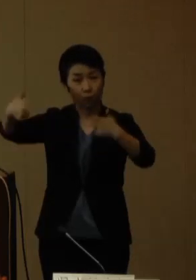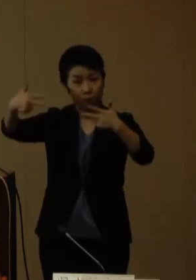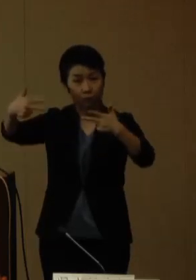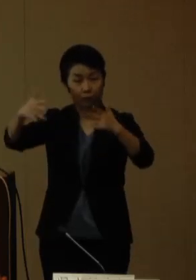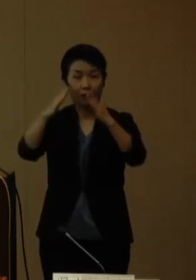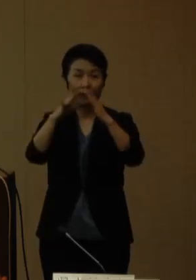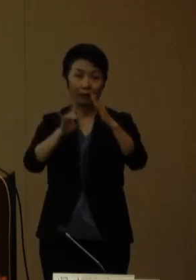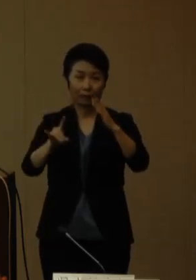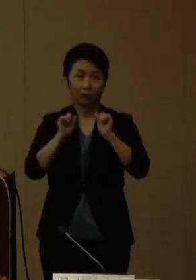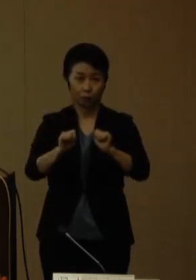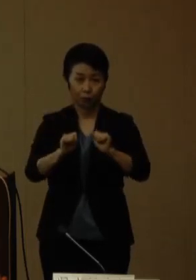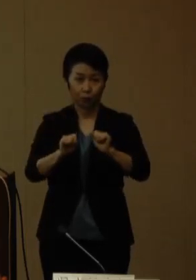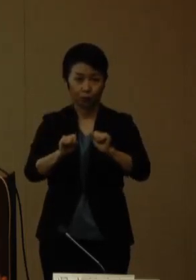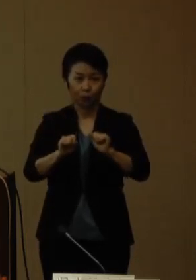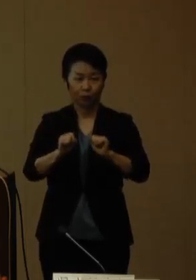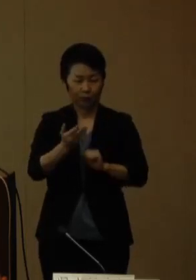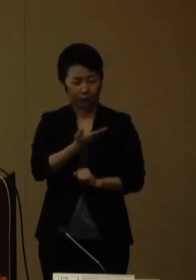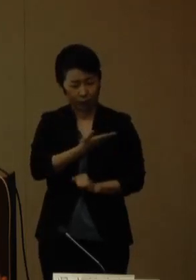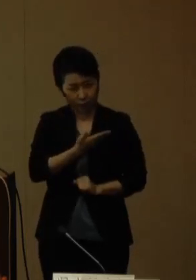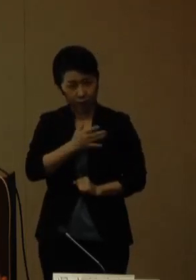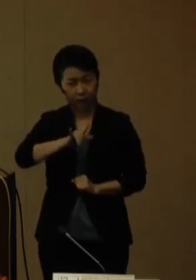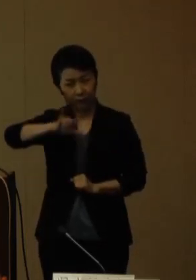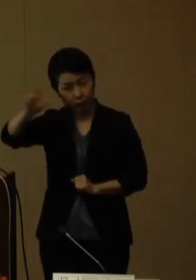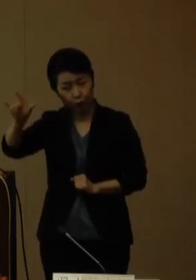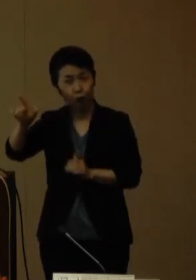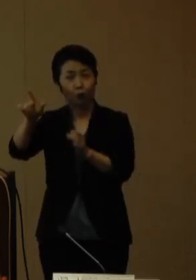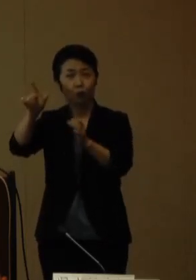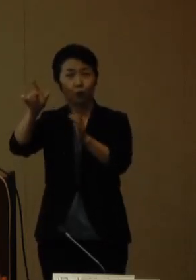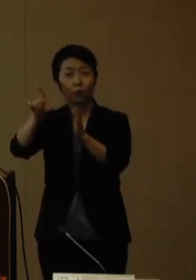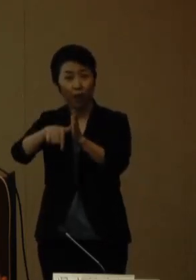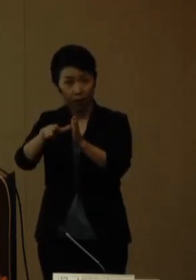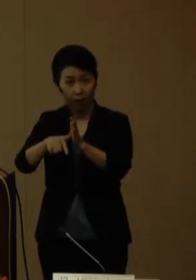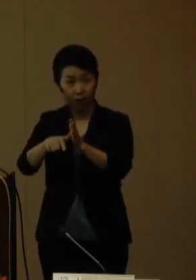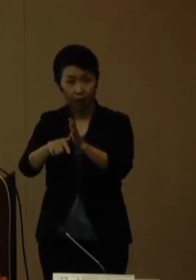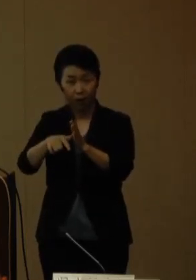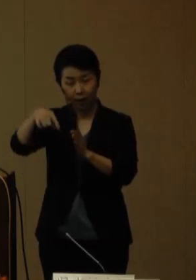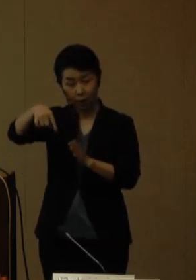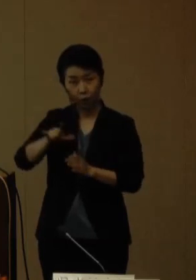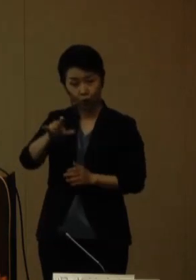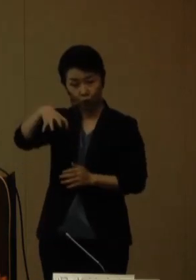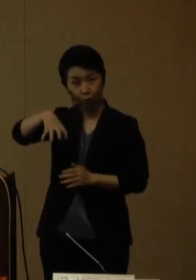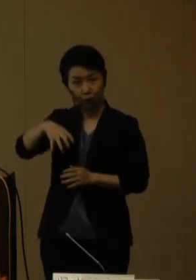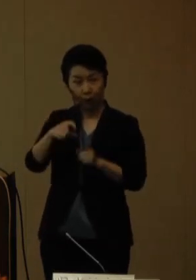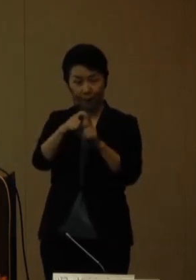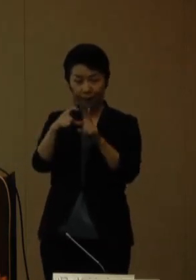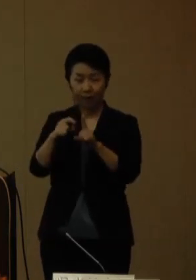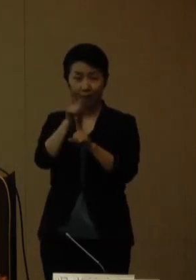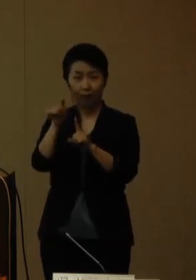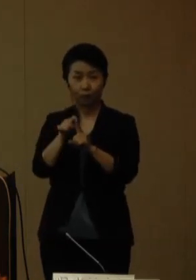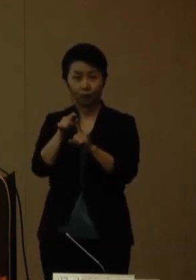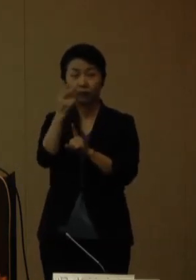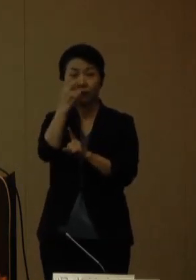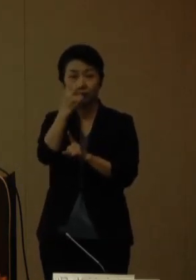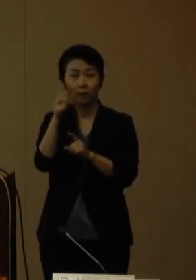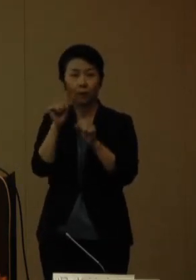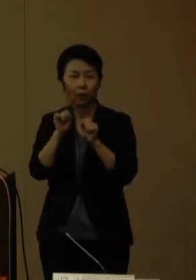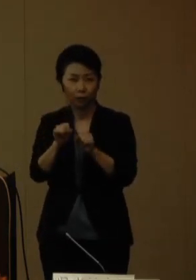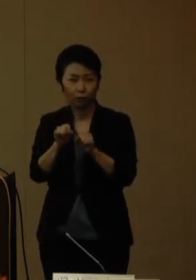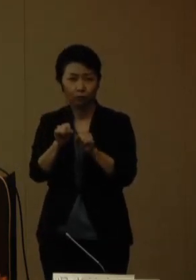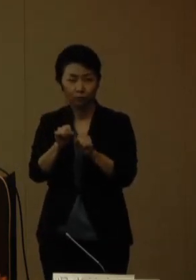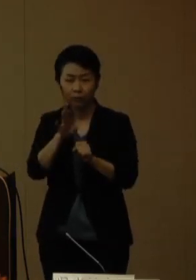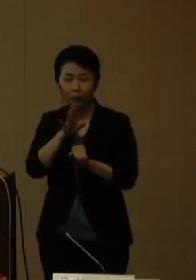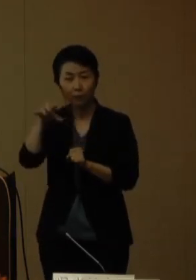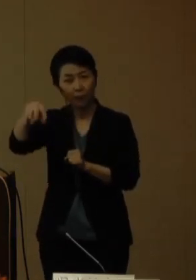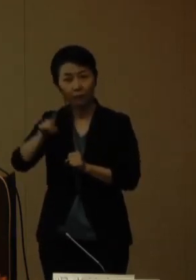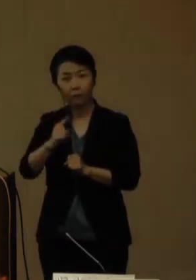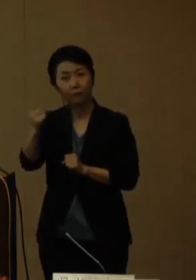しやむを得ず往来する場合でも必ず PCR 検査を受検し、現地での会食を避け、帰